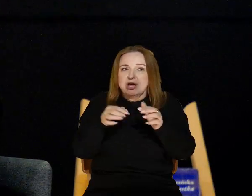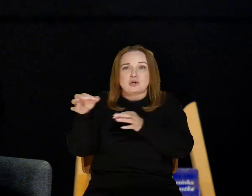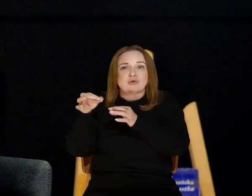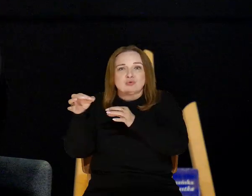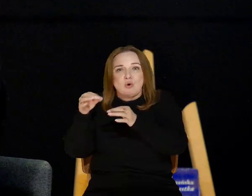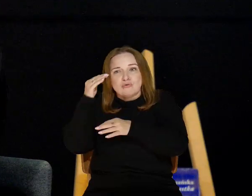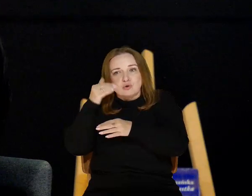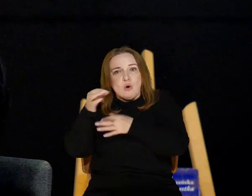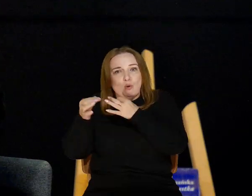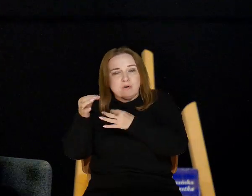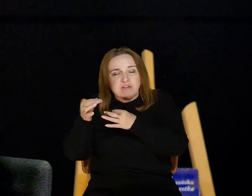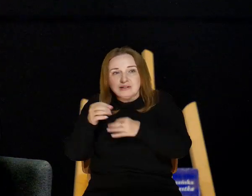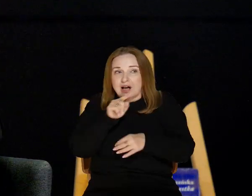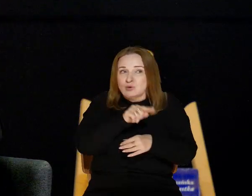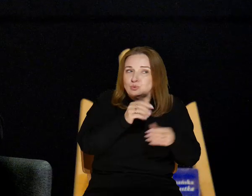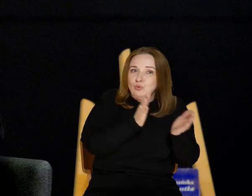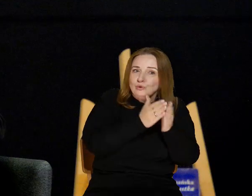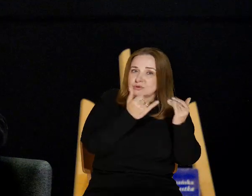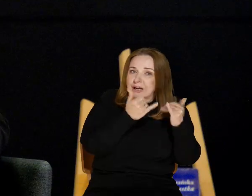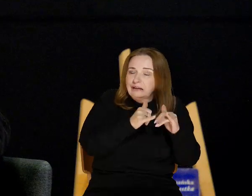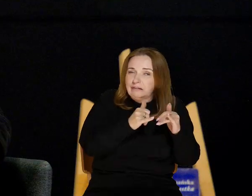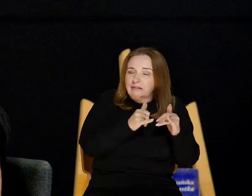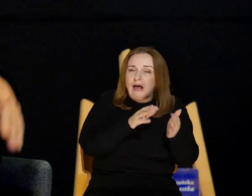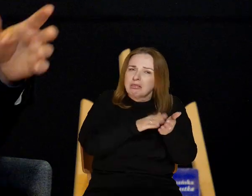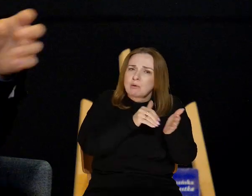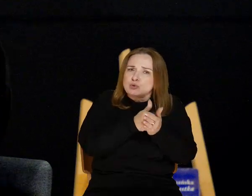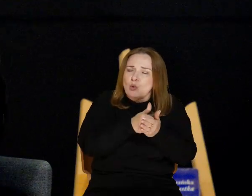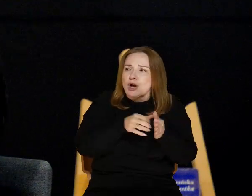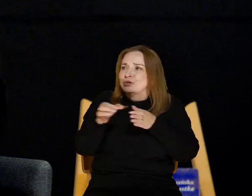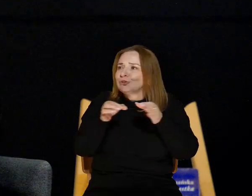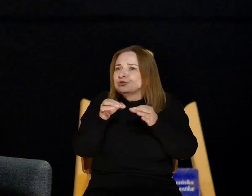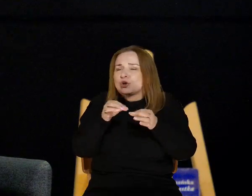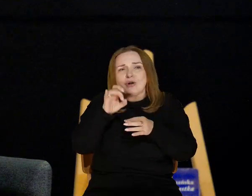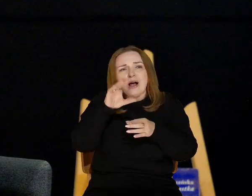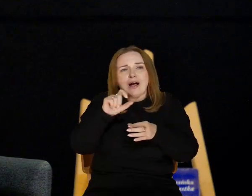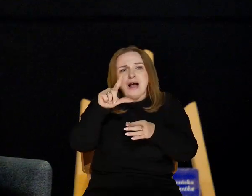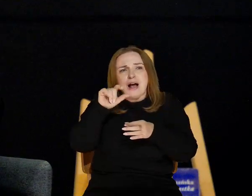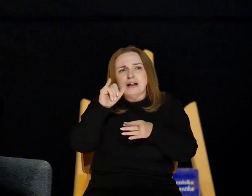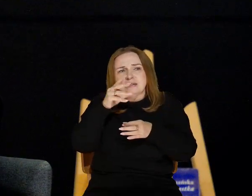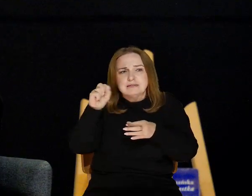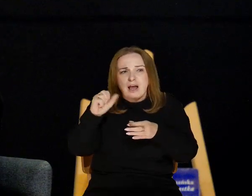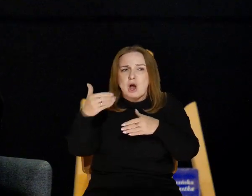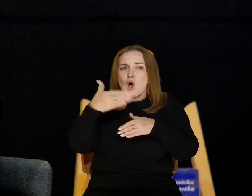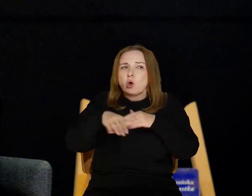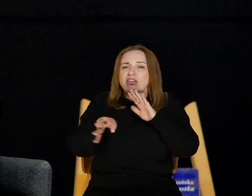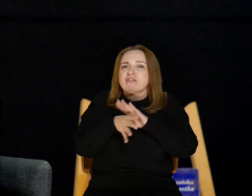opowieści, no to przywołuję tam na przykład historię Galicji końca XIX